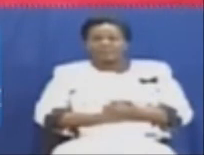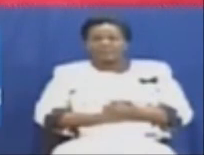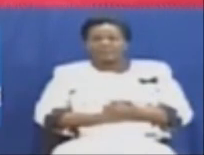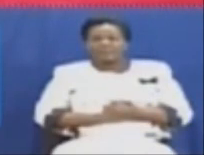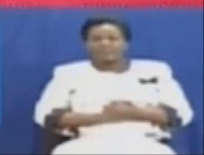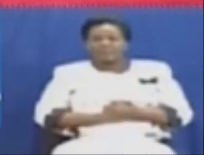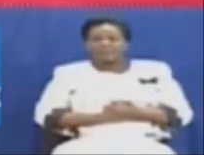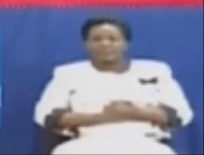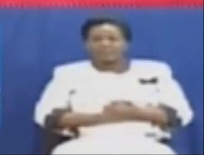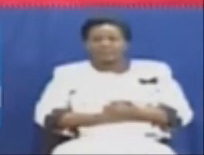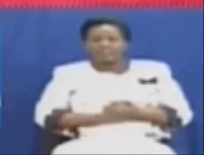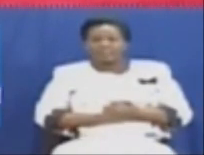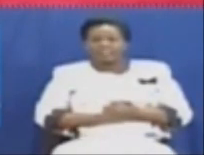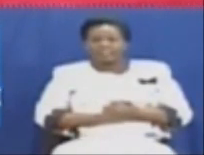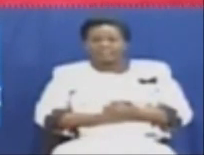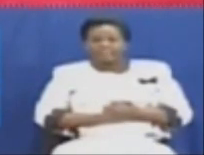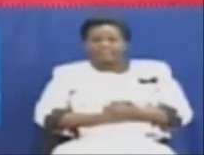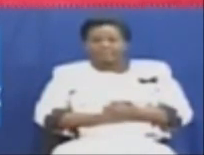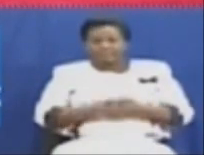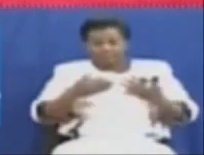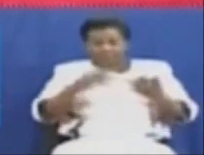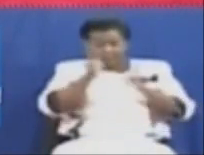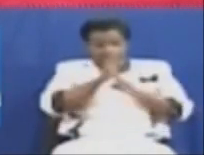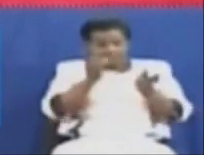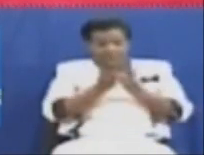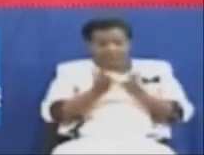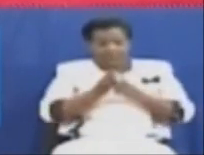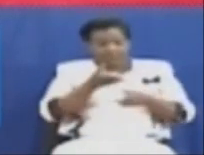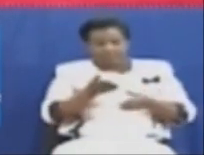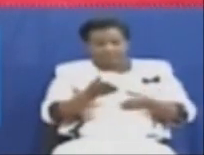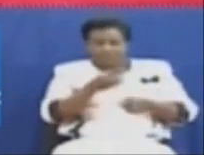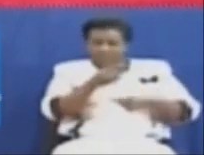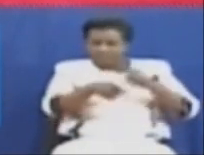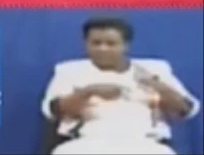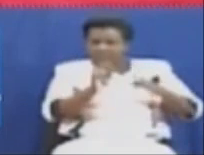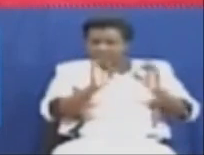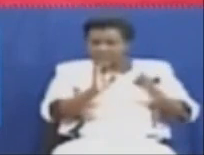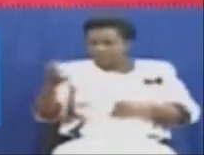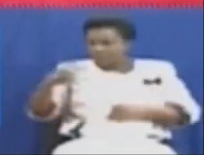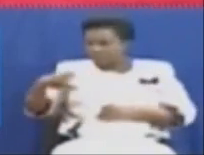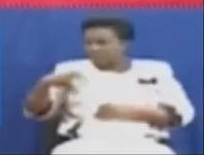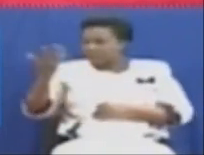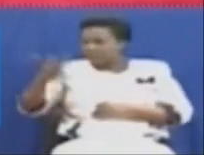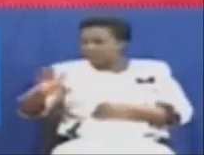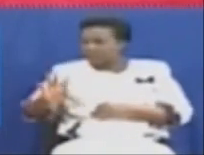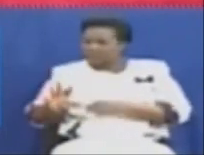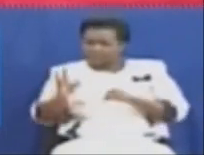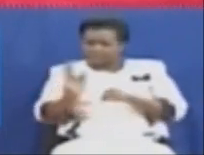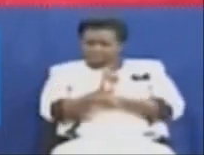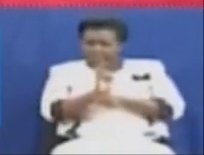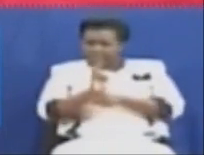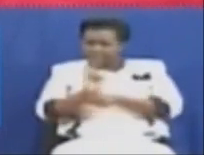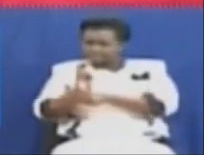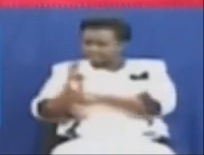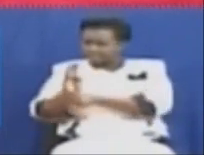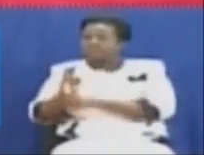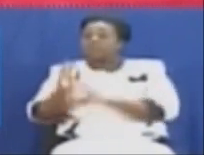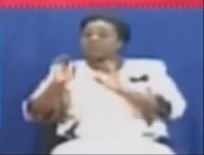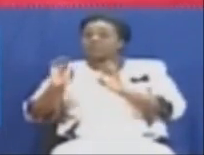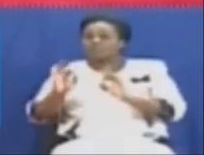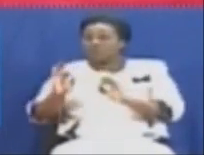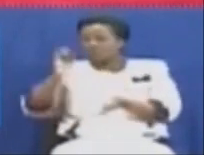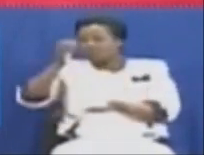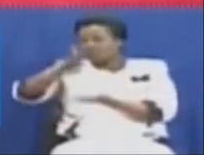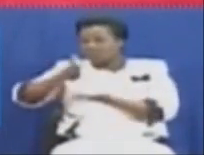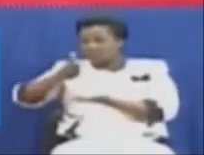maji. Kazi hiyo inaendelea vizuri na wizara yetu ya maji inasimamia kuhakikisha